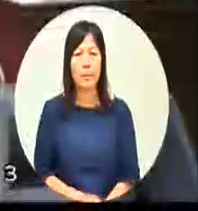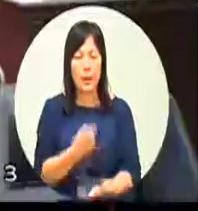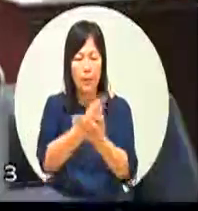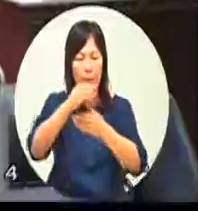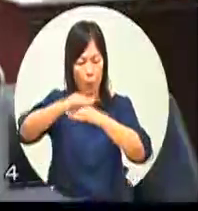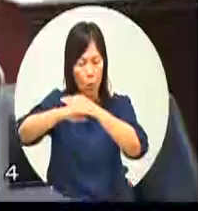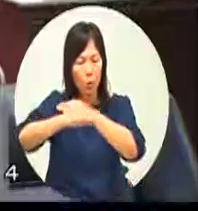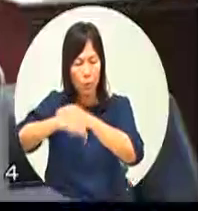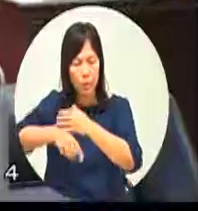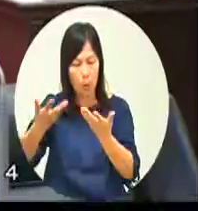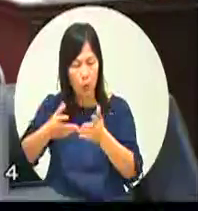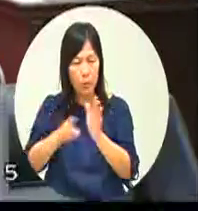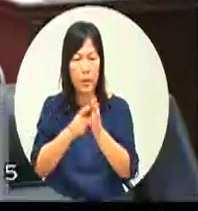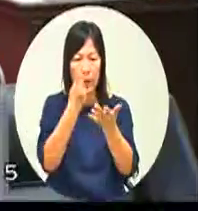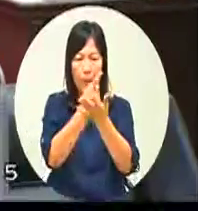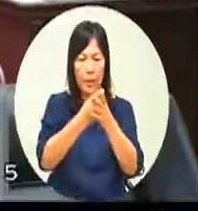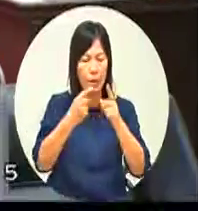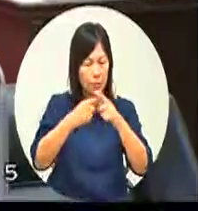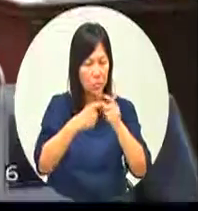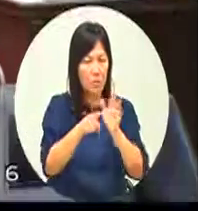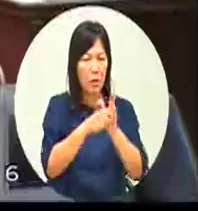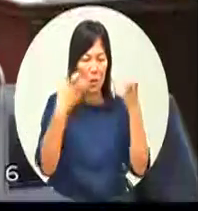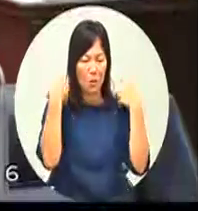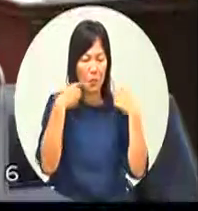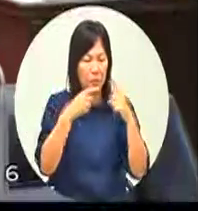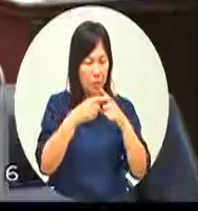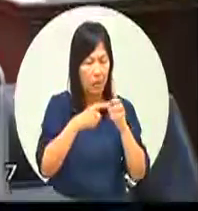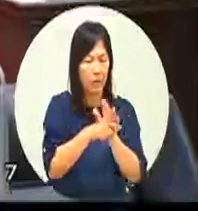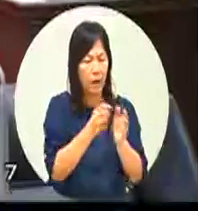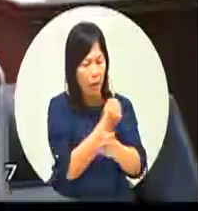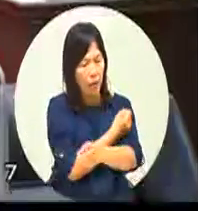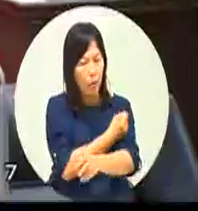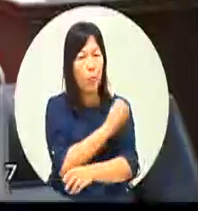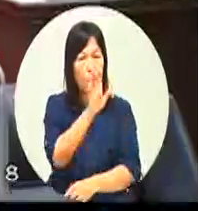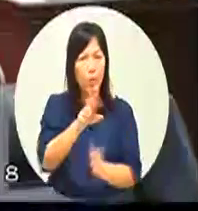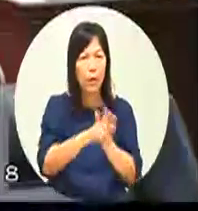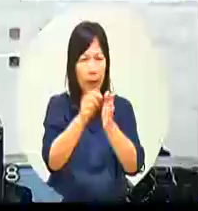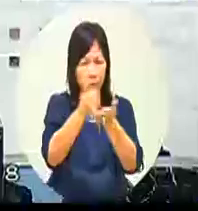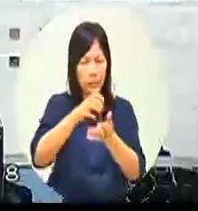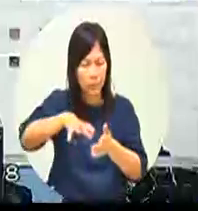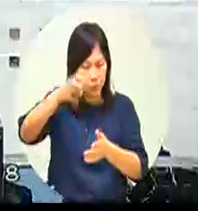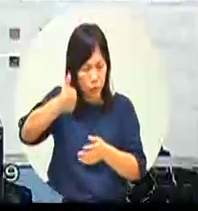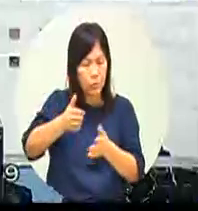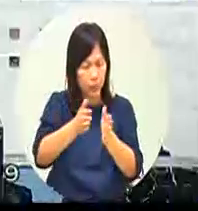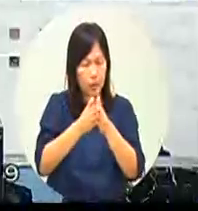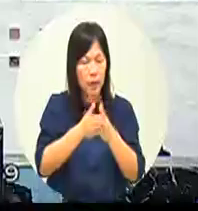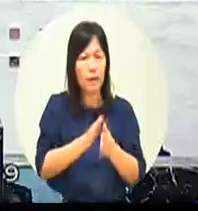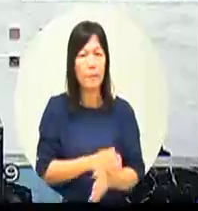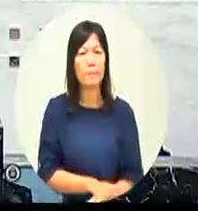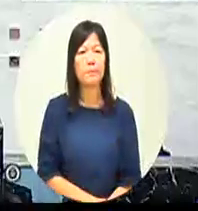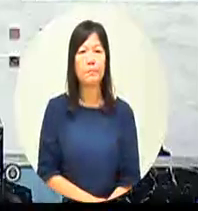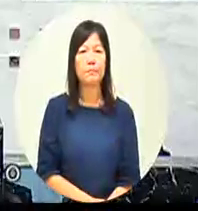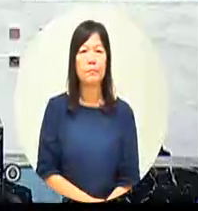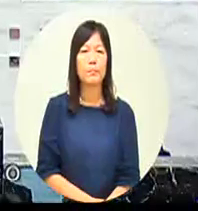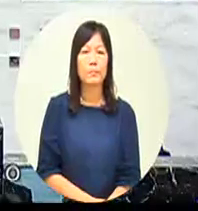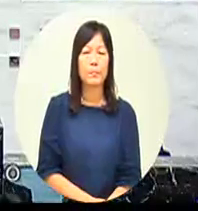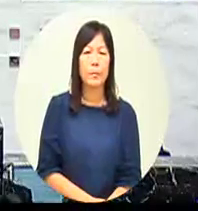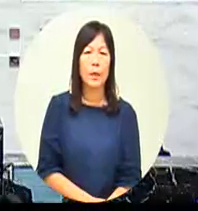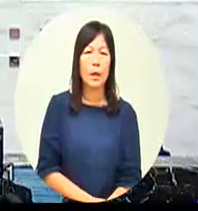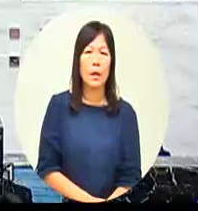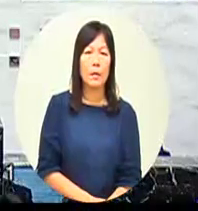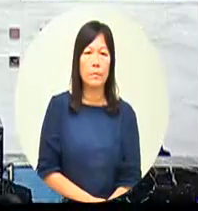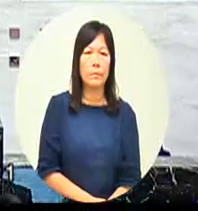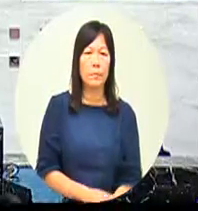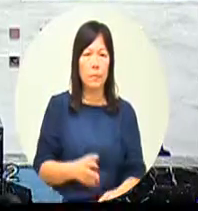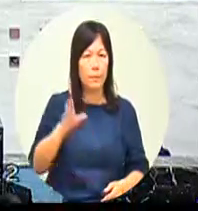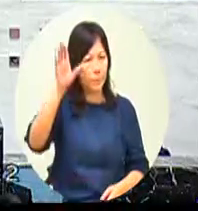题。 对，还有局里面的人，承办人可能比较辛苦一点了、啊。好，这部分要麻烦局长了，谢谢，谢谢。 好，谢谢。苏延成议